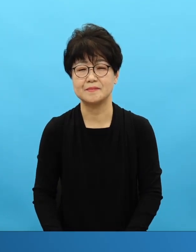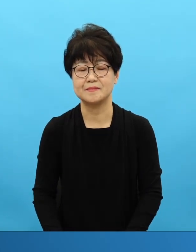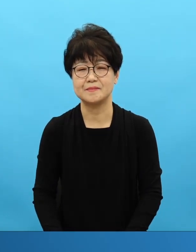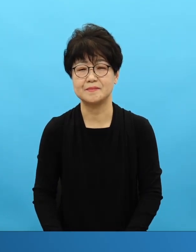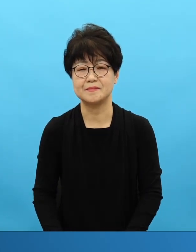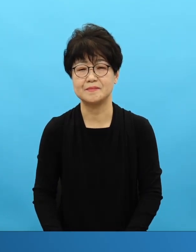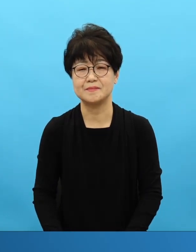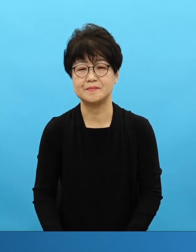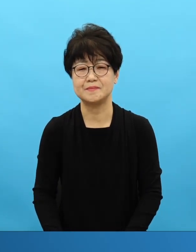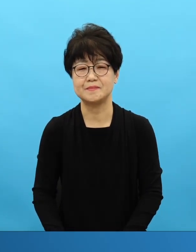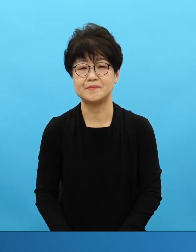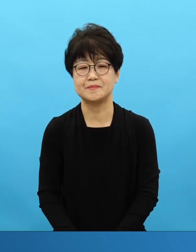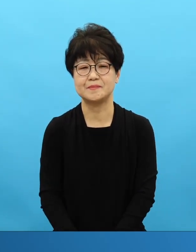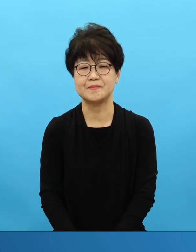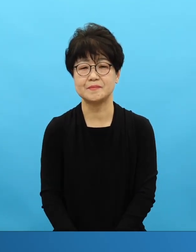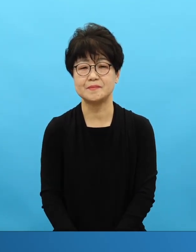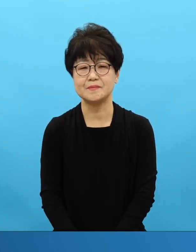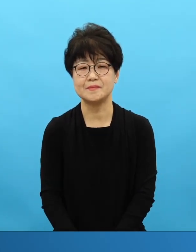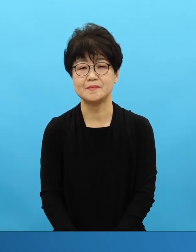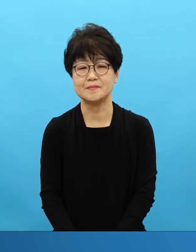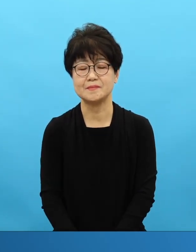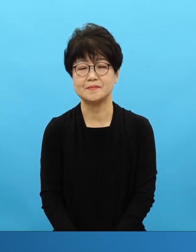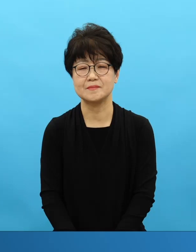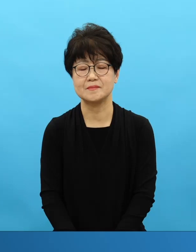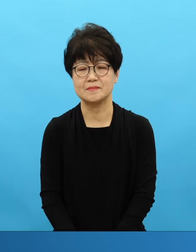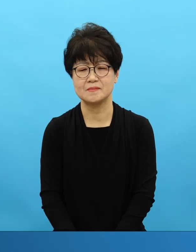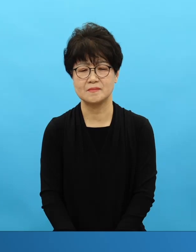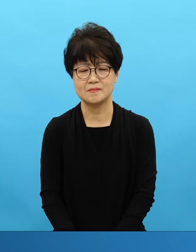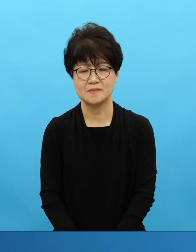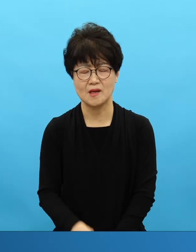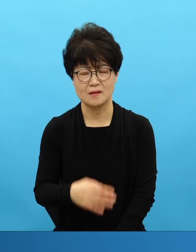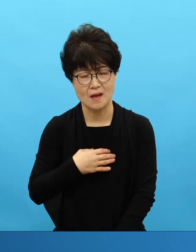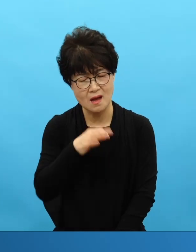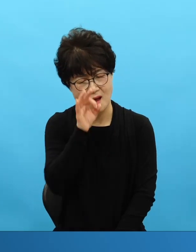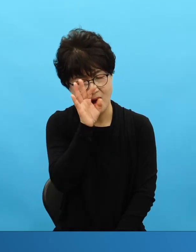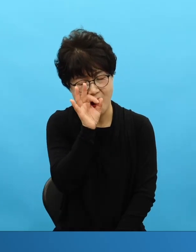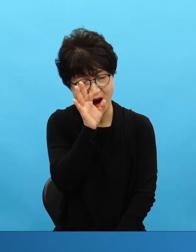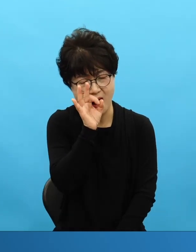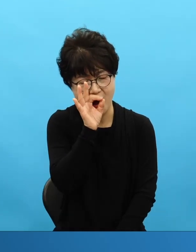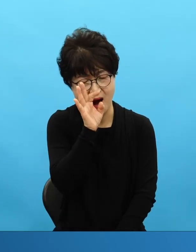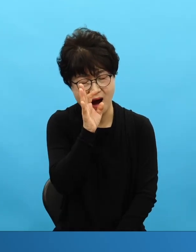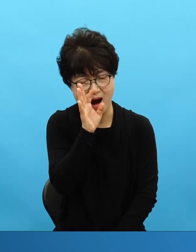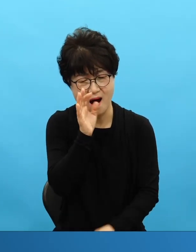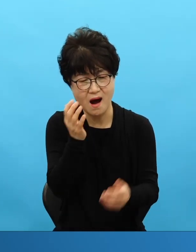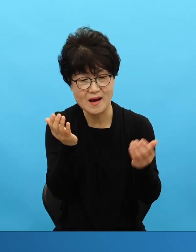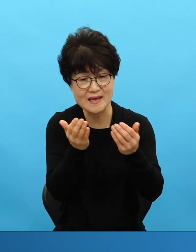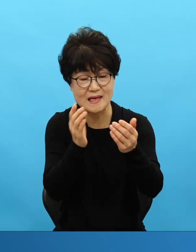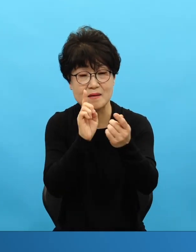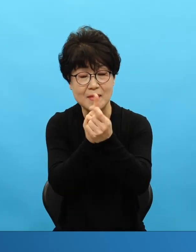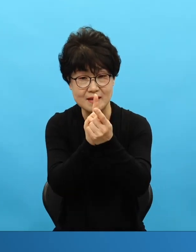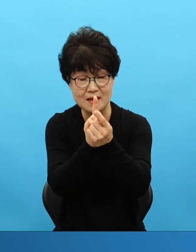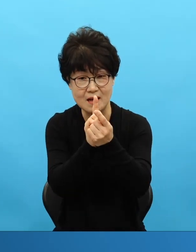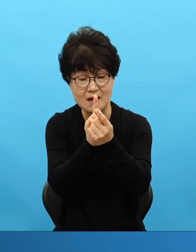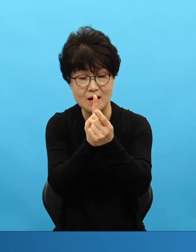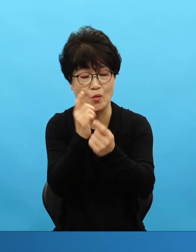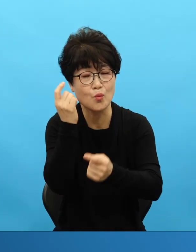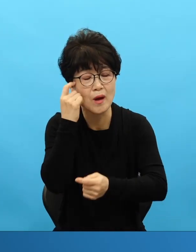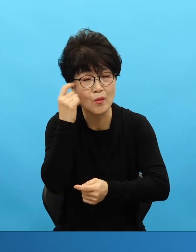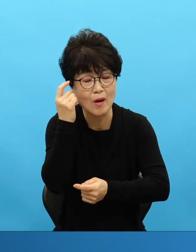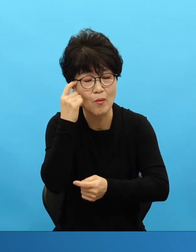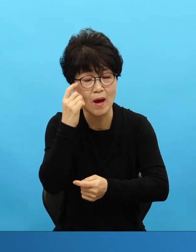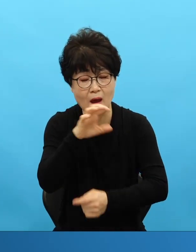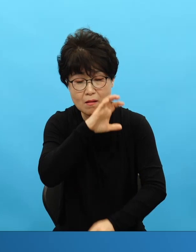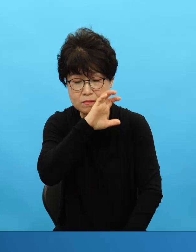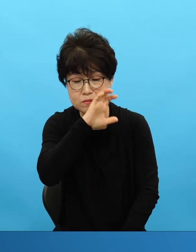이런 불가능한 일이 내 앞에 왔습니까? The people ask, why is this impossible situation in front of me? 이런 묻는 사람도 많습니다. So